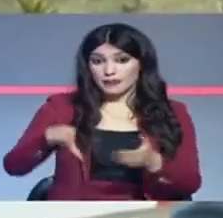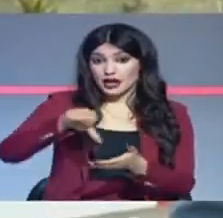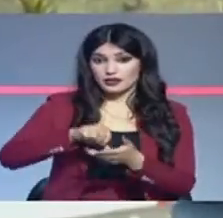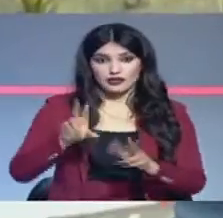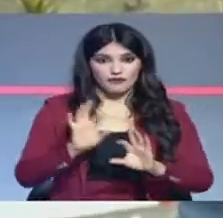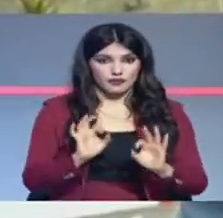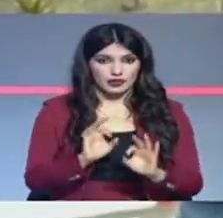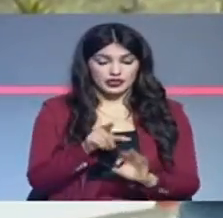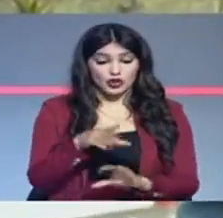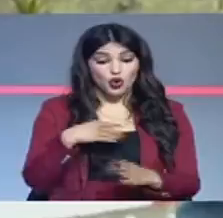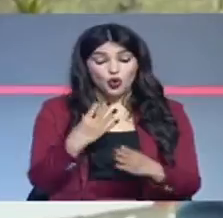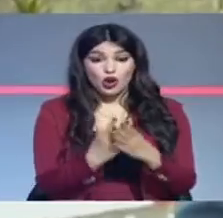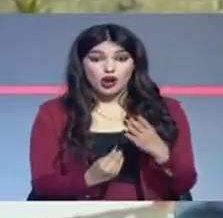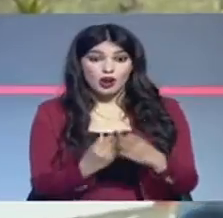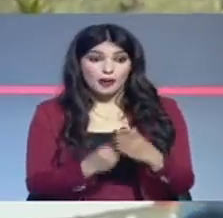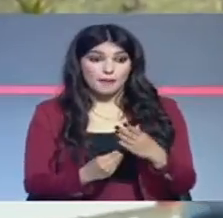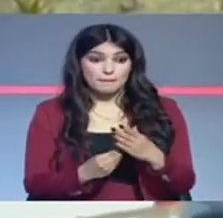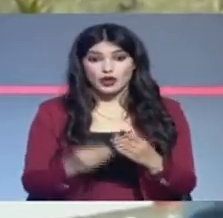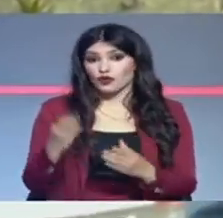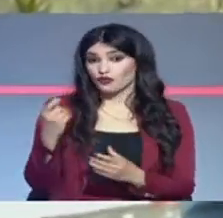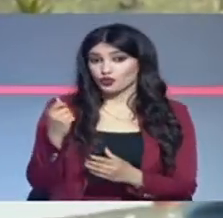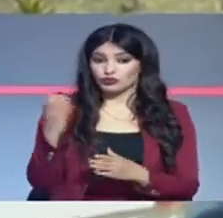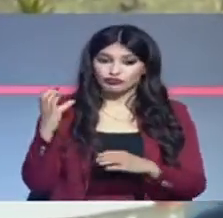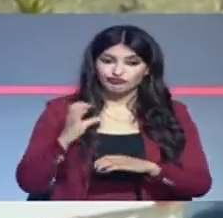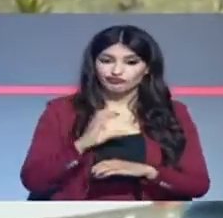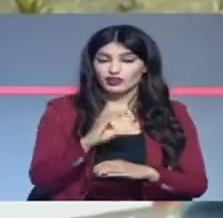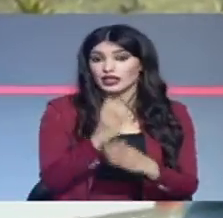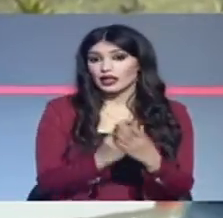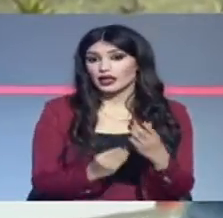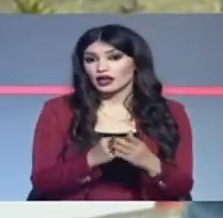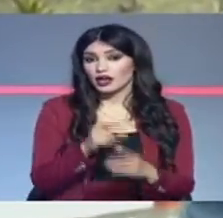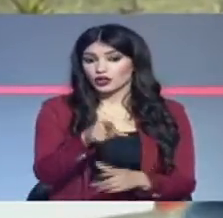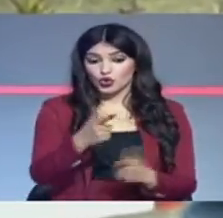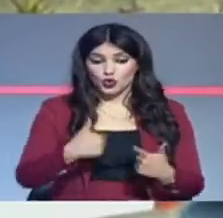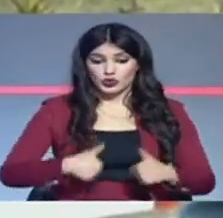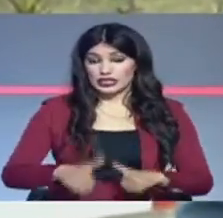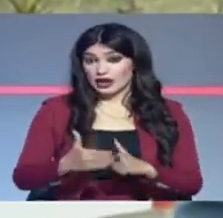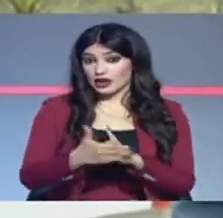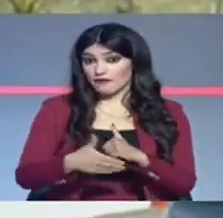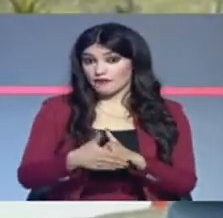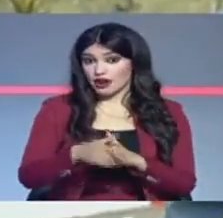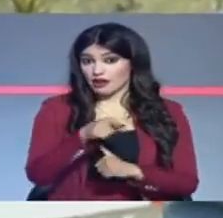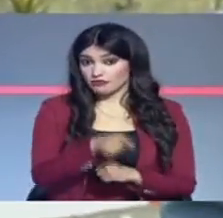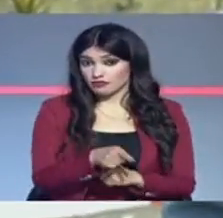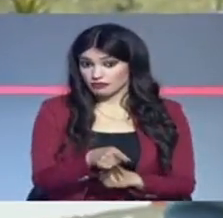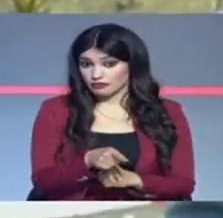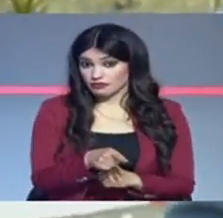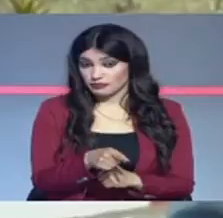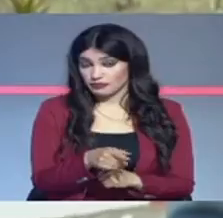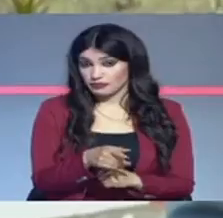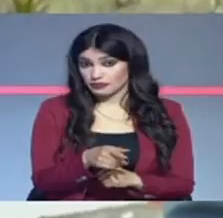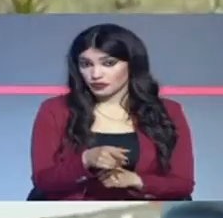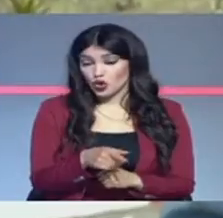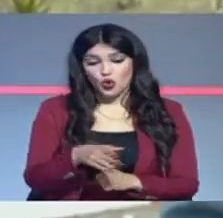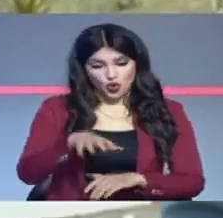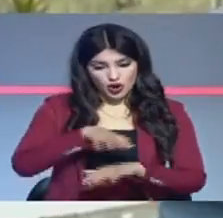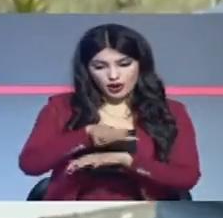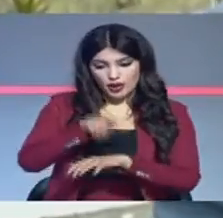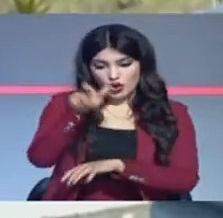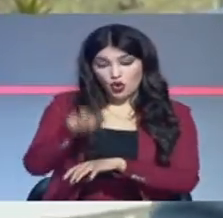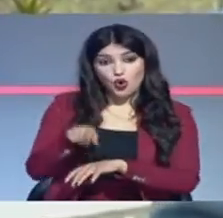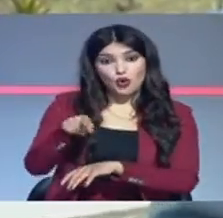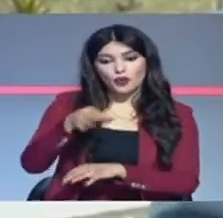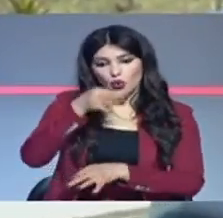لغياب الاعتمادات الكيفيه بالنسبه لل وزاره الفلاحه معناها ال ال السيد المندوب يقول